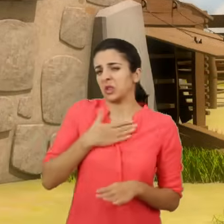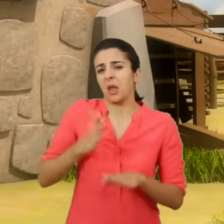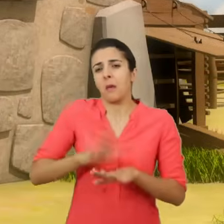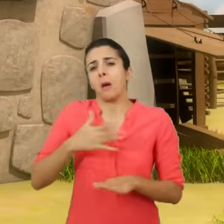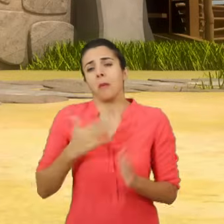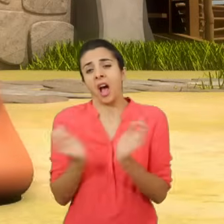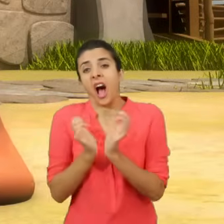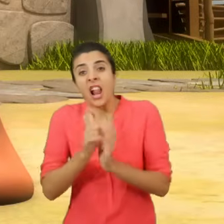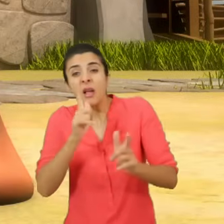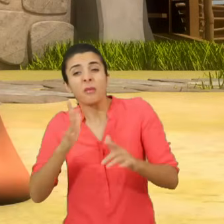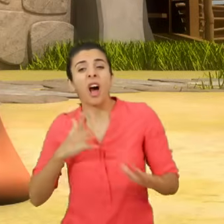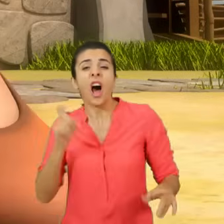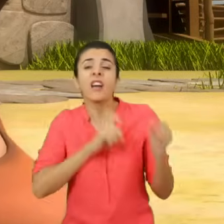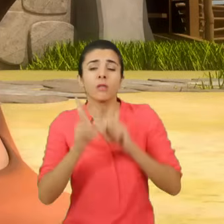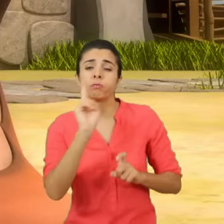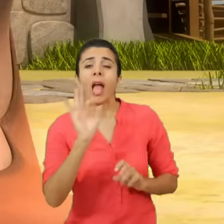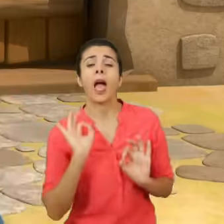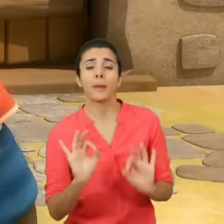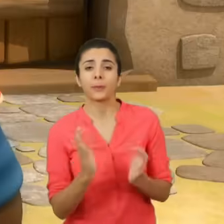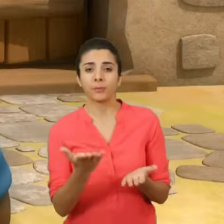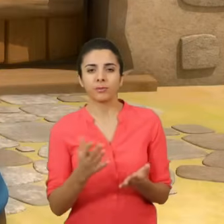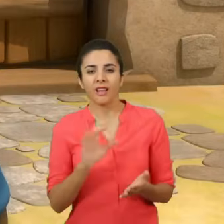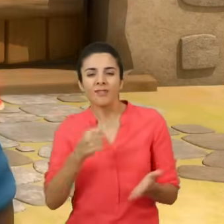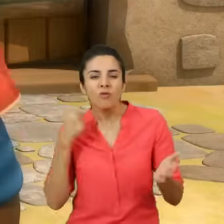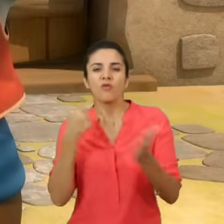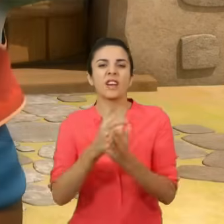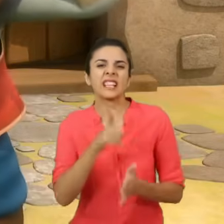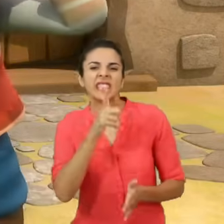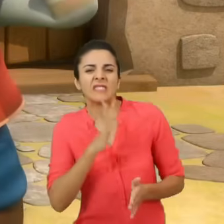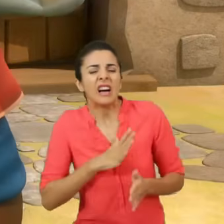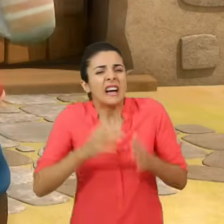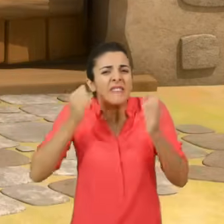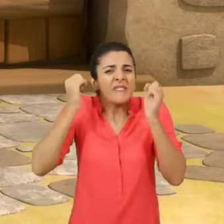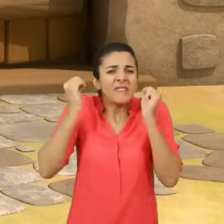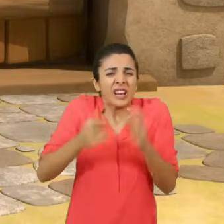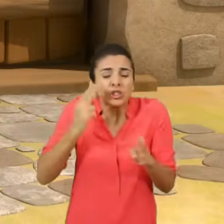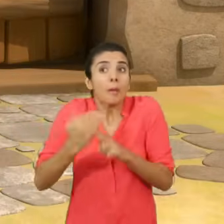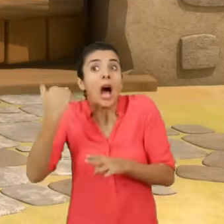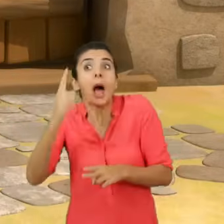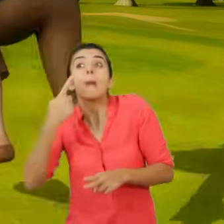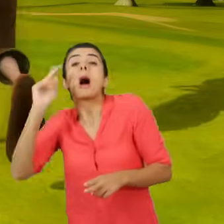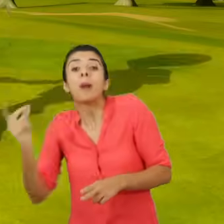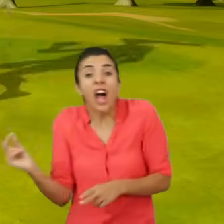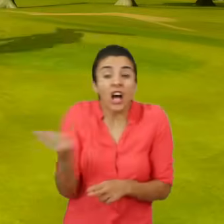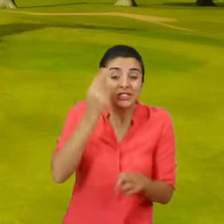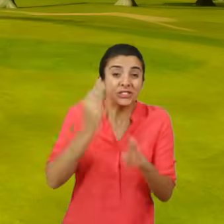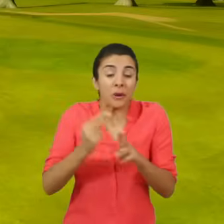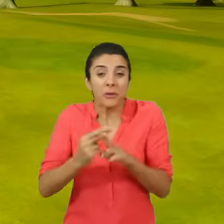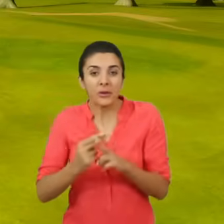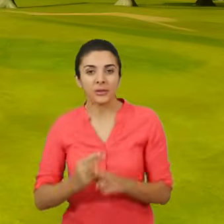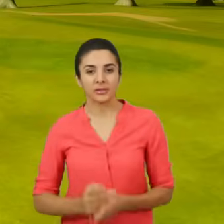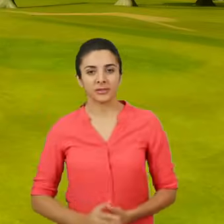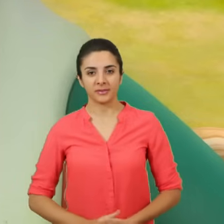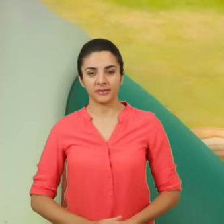Ailenin gürültücüsü sensin. Kovayı devirdi. Eyvah prenses, arkana bakmadan kaç. Çayırlıkta